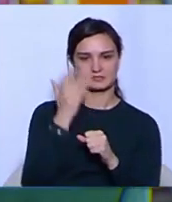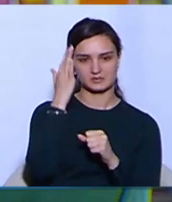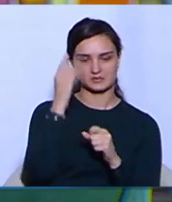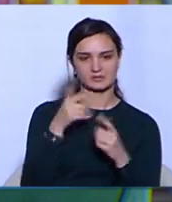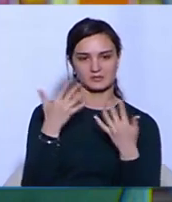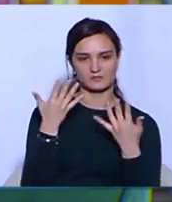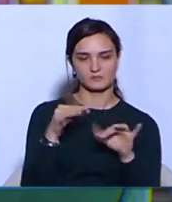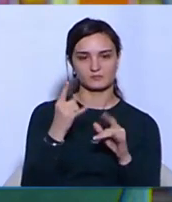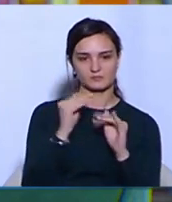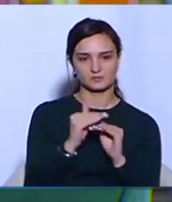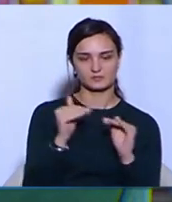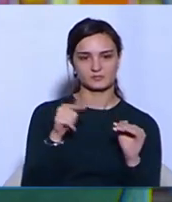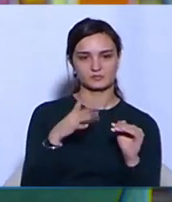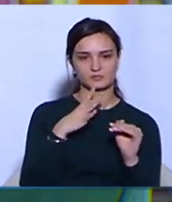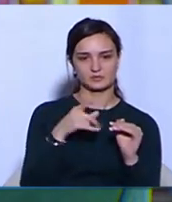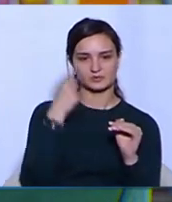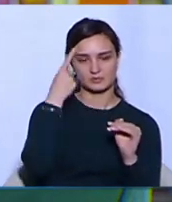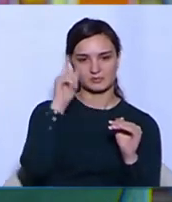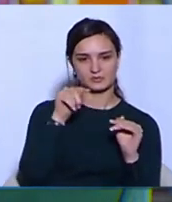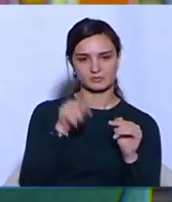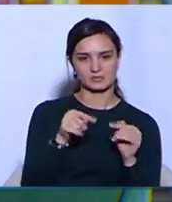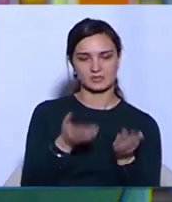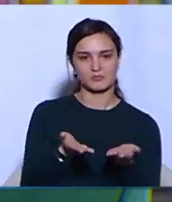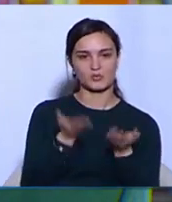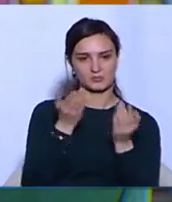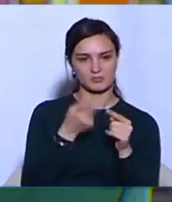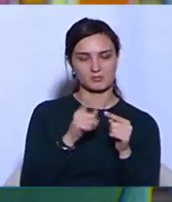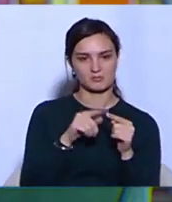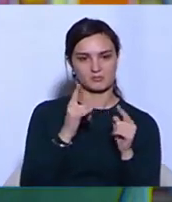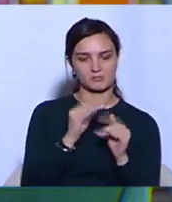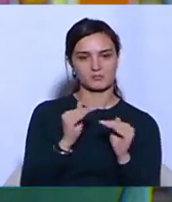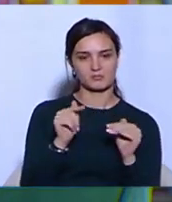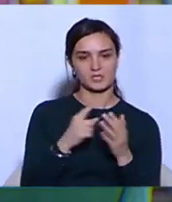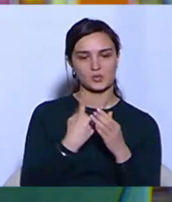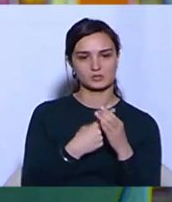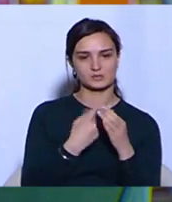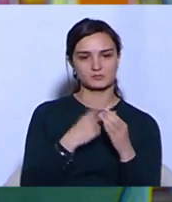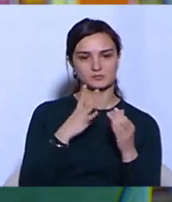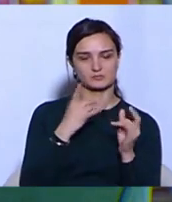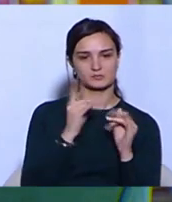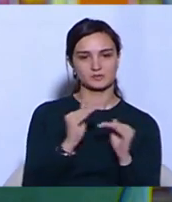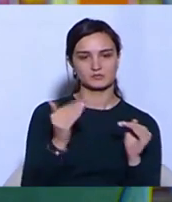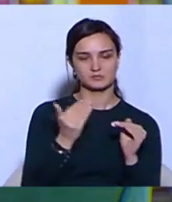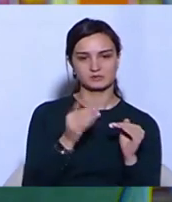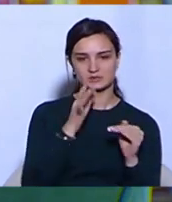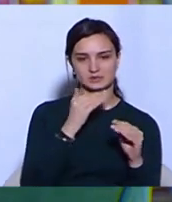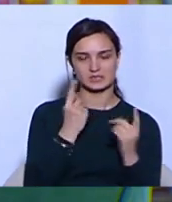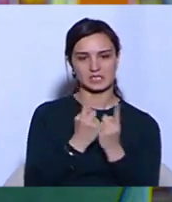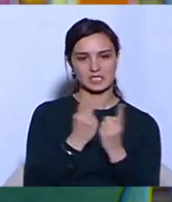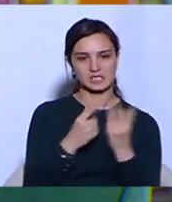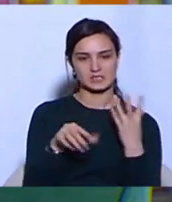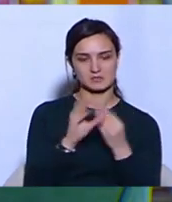ამოცანაა, რომ უკვე ბავშვებში მოხდეს ცნობატობის ამაღლება და ვიზრუნოთ, რომ აუტიზმის მქონე ბავშვების